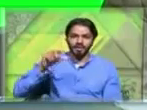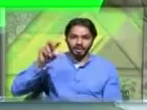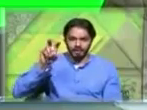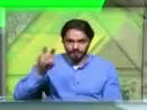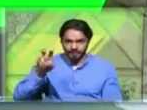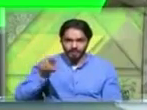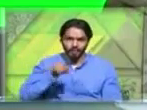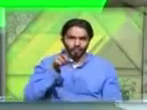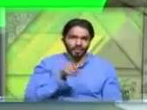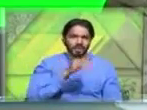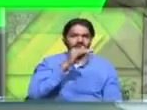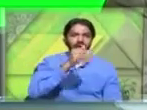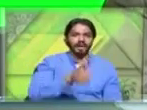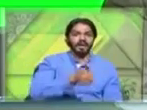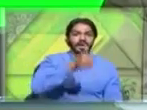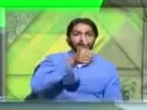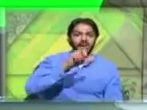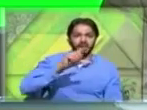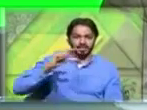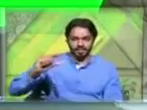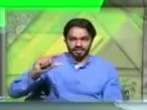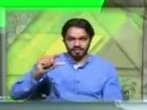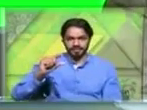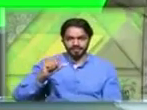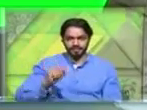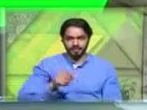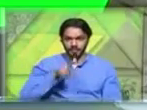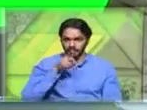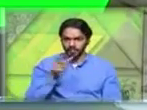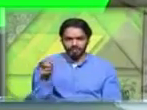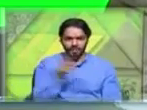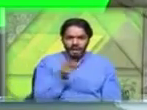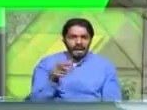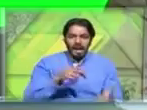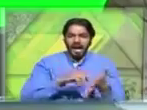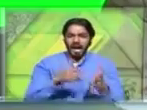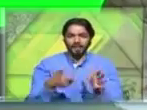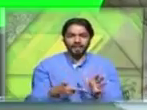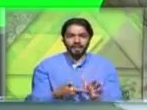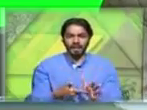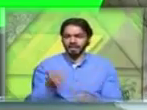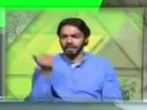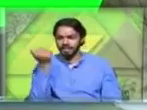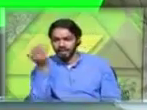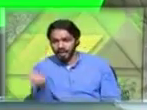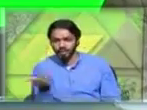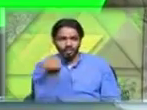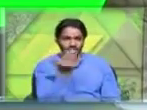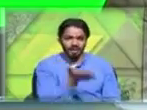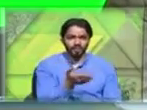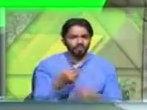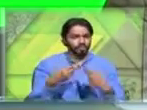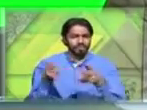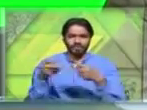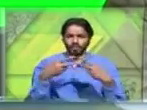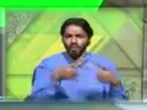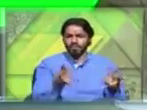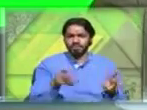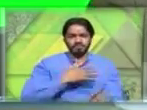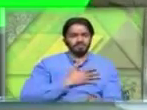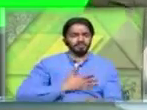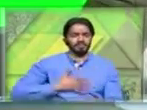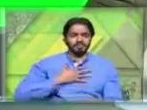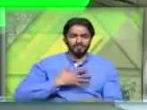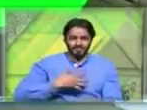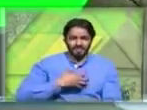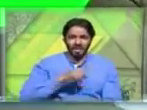الصديق في عزل أبو عبيدة وتولية خالد، وما كان موقف سيدنا عمر على الجميع رضوان الله في عزل خالد وتولية أبي عبيدة بن الجراح،